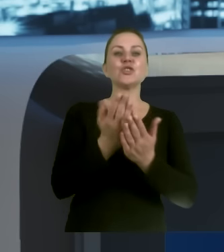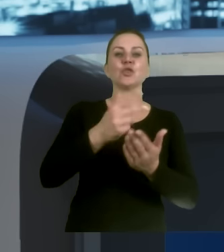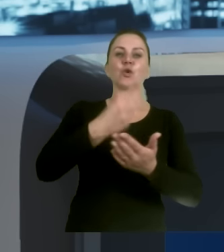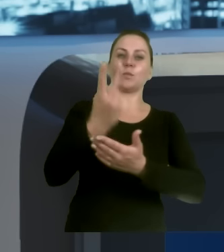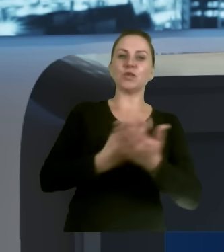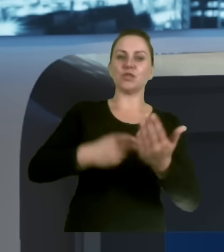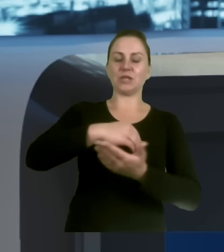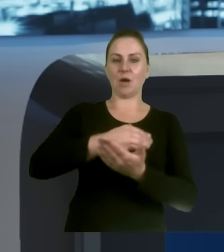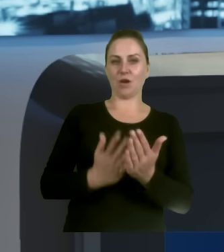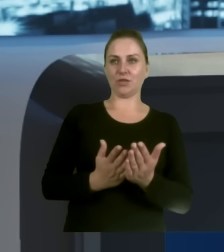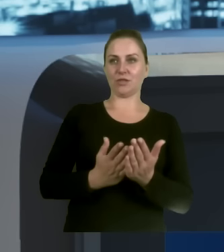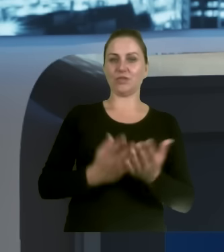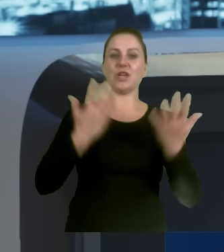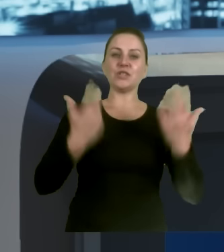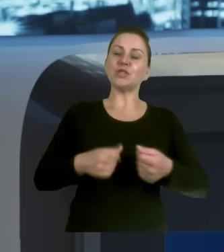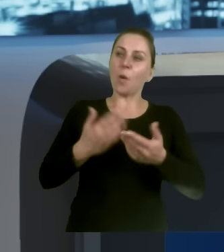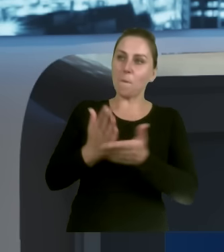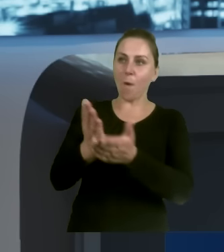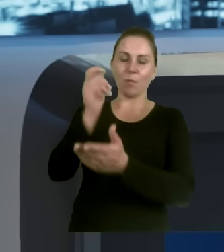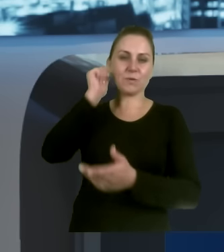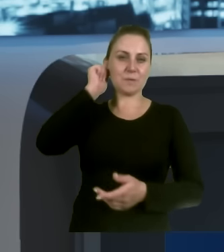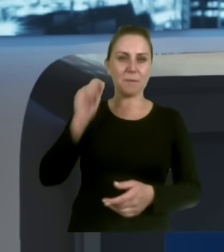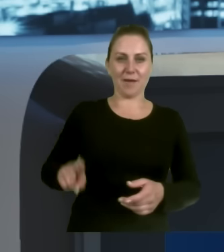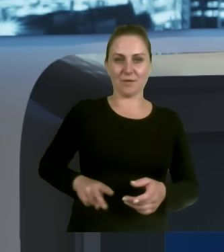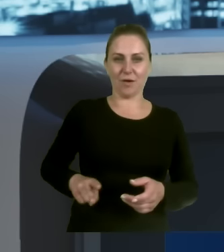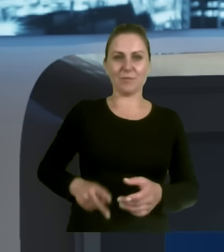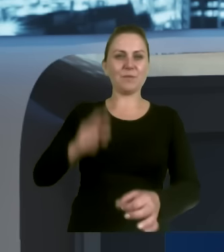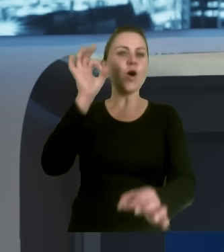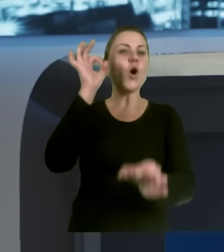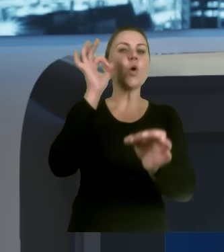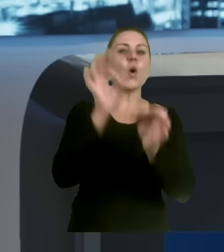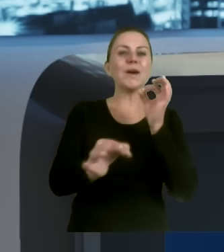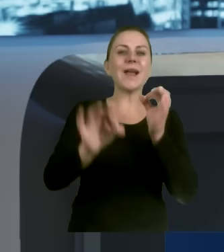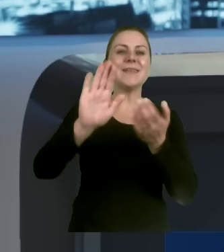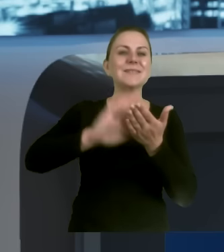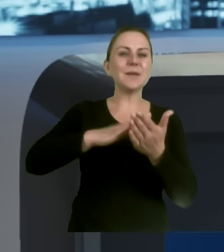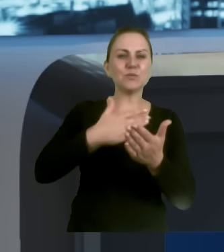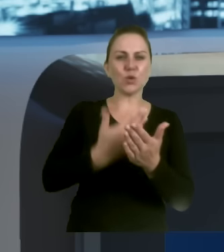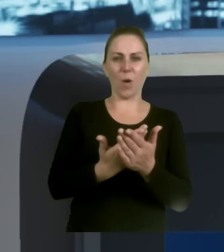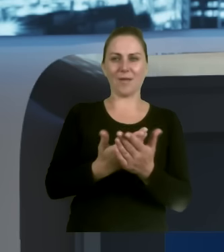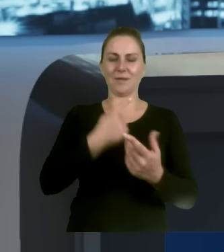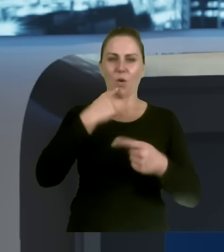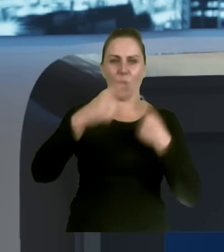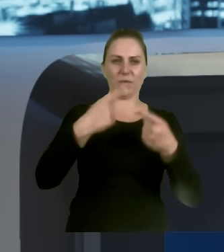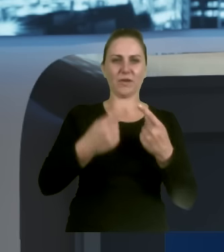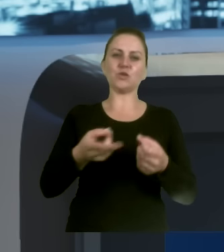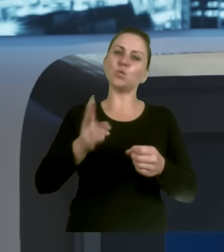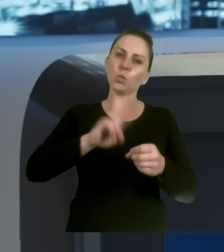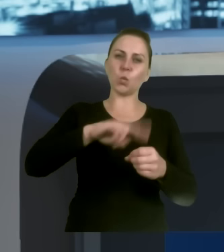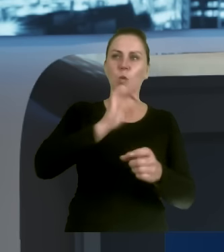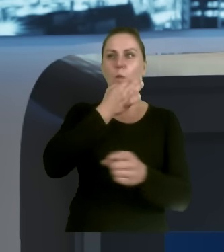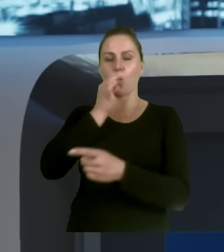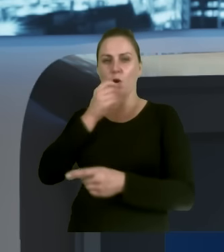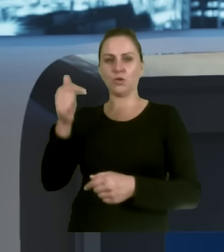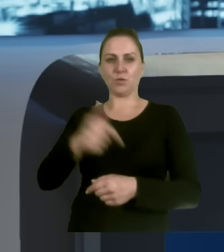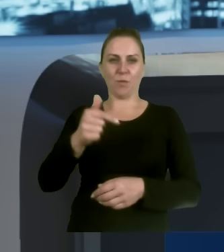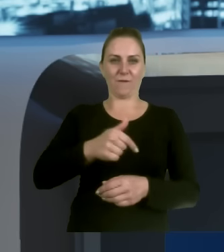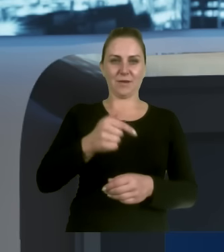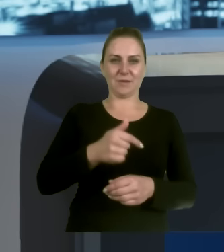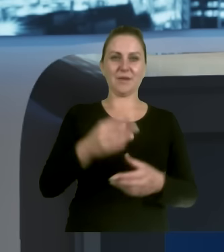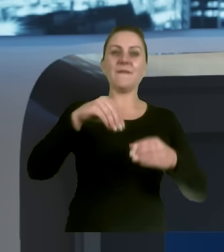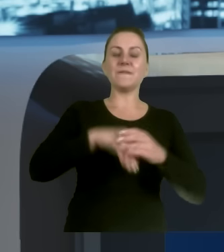Chciałbym pomóc, pani minister, i podać konkretne przykłady, które młodzież powinna przeczytać. I tak na przykład w powieści W